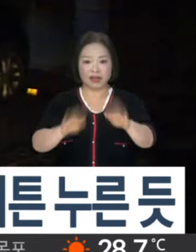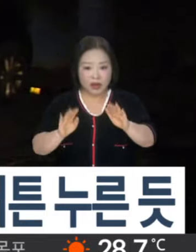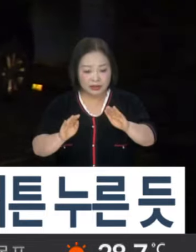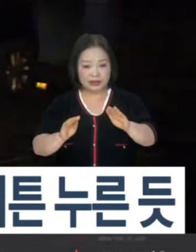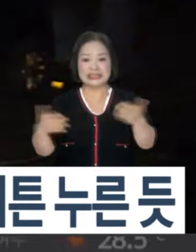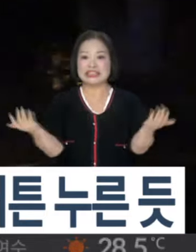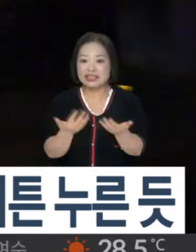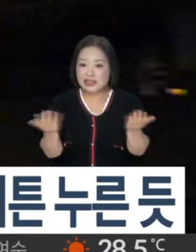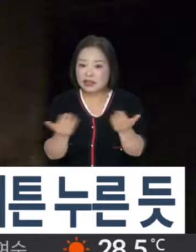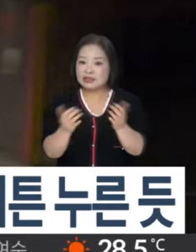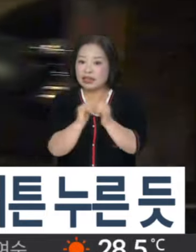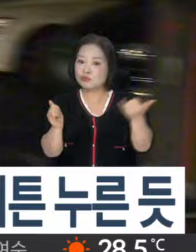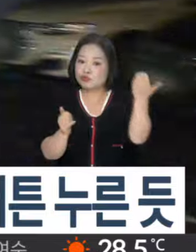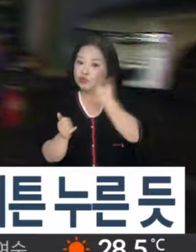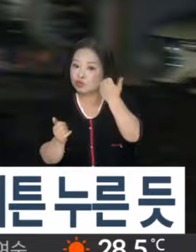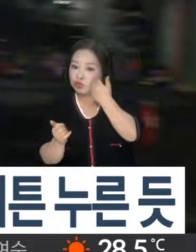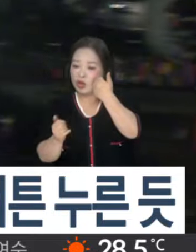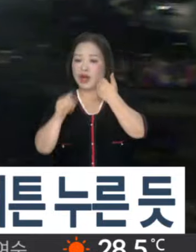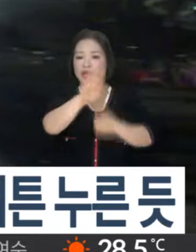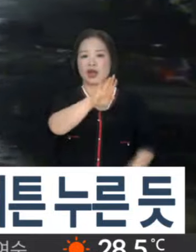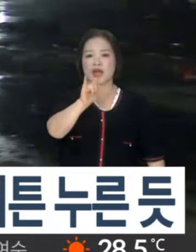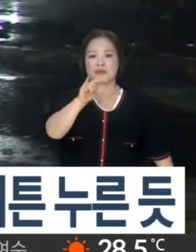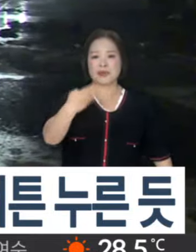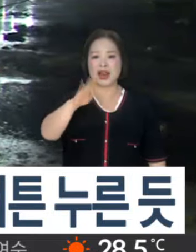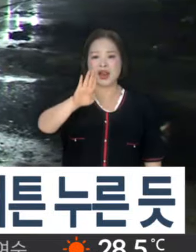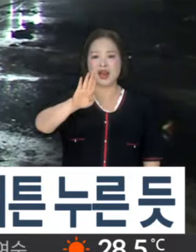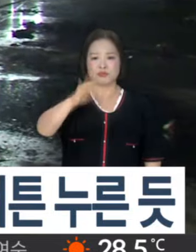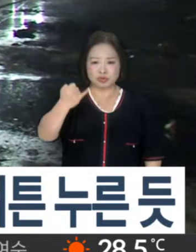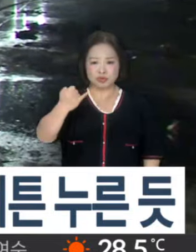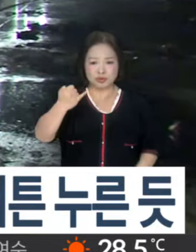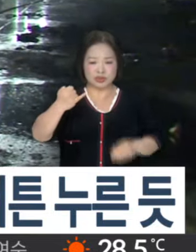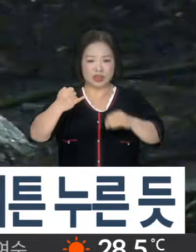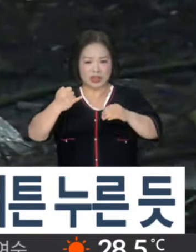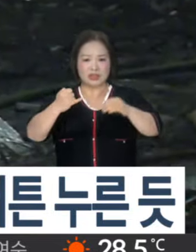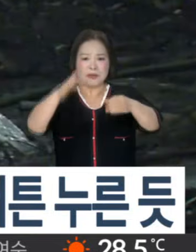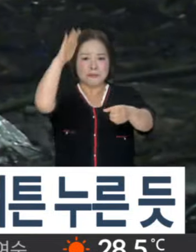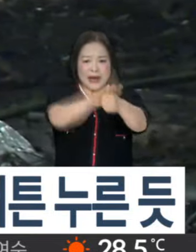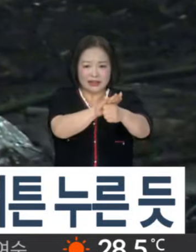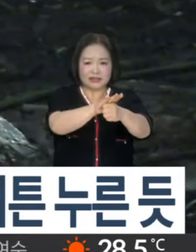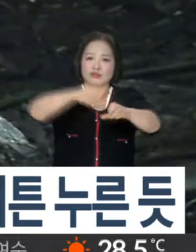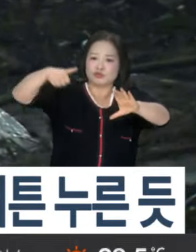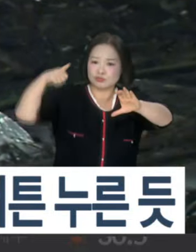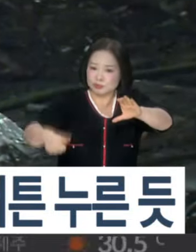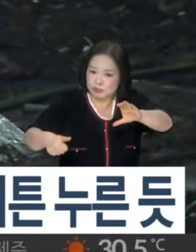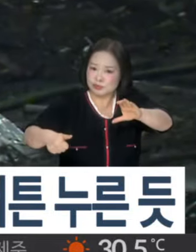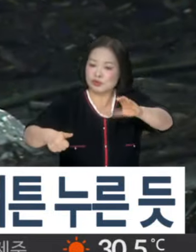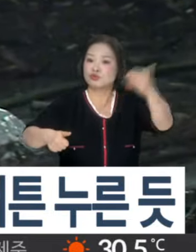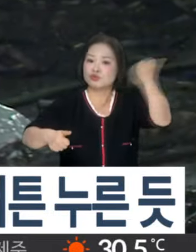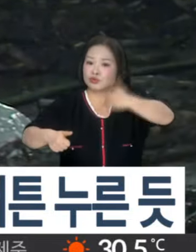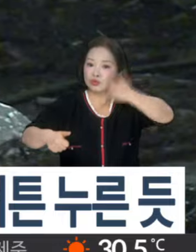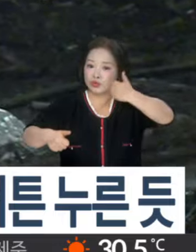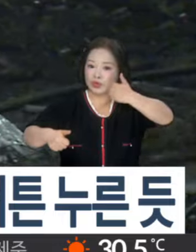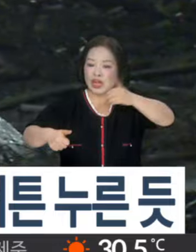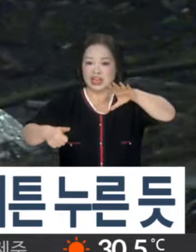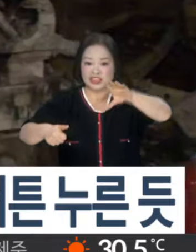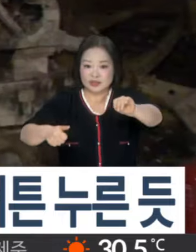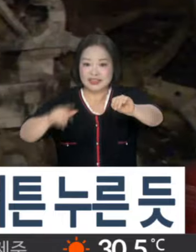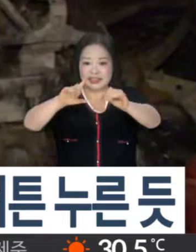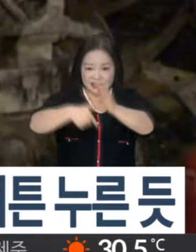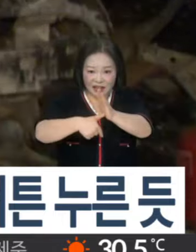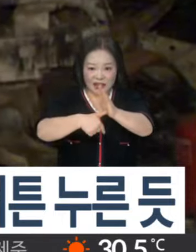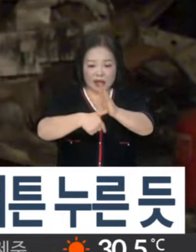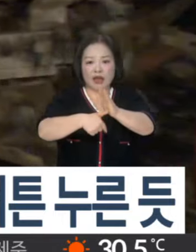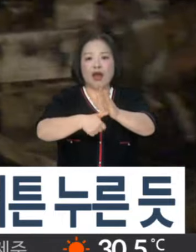당시 근무자 등 누군가 밸브를 잠그는 버튼을 방제실 누른 것으로 추정됩니다 정지 버튼을 누르면 화재